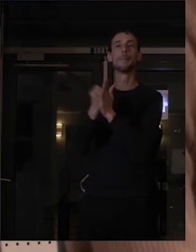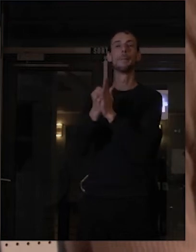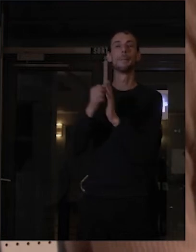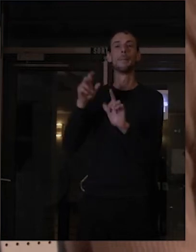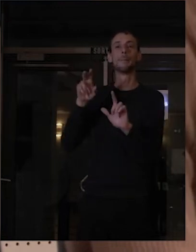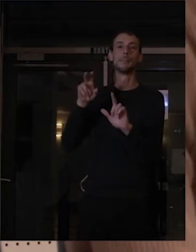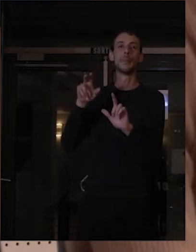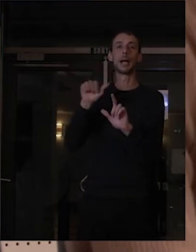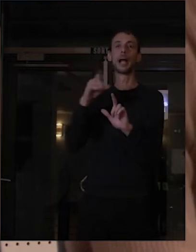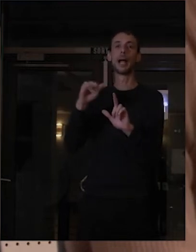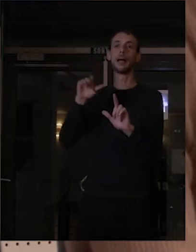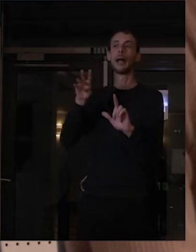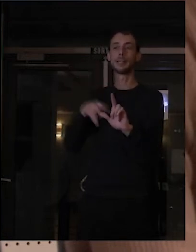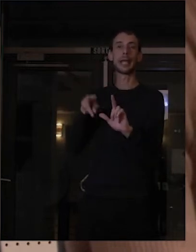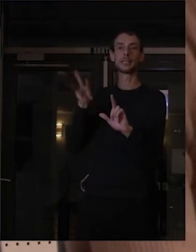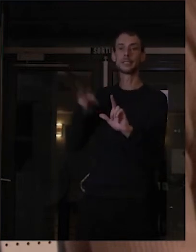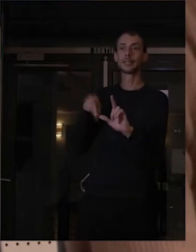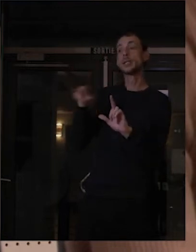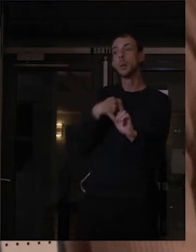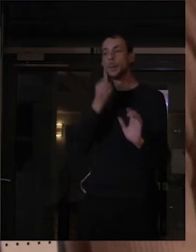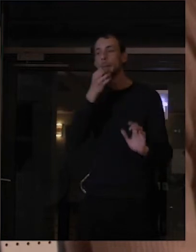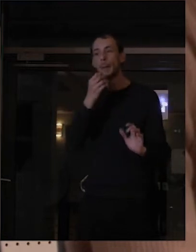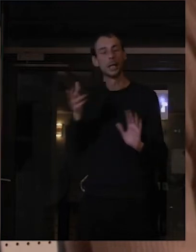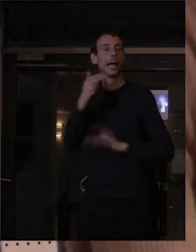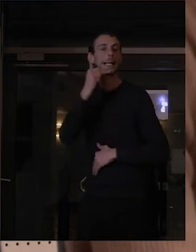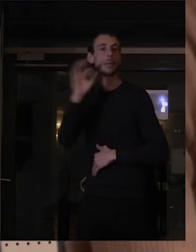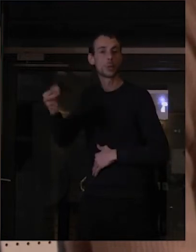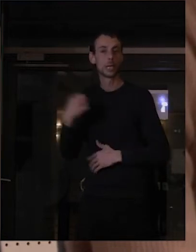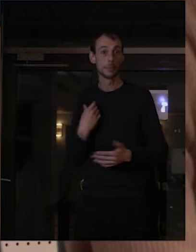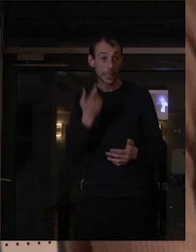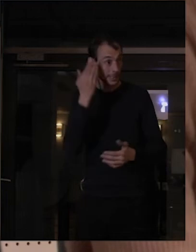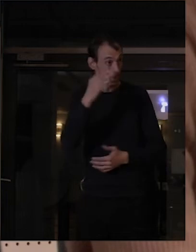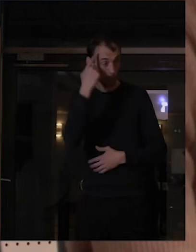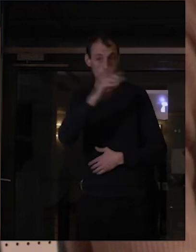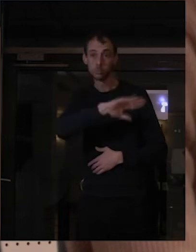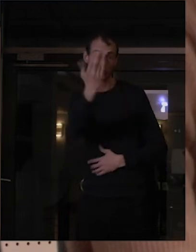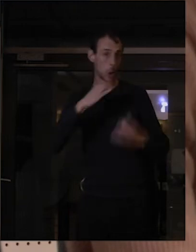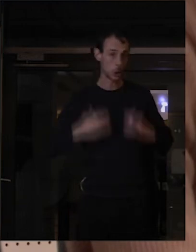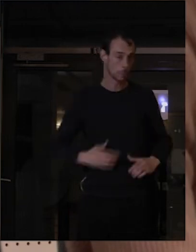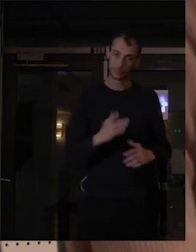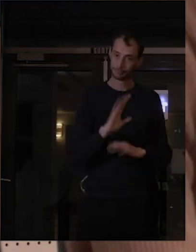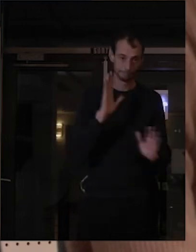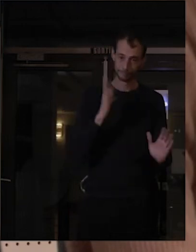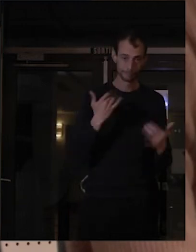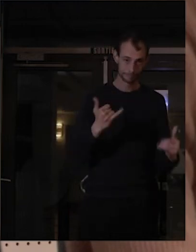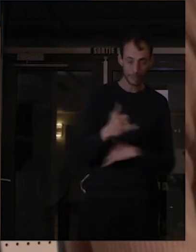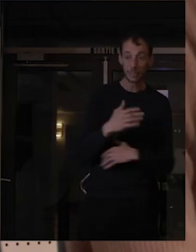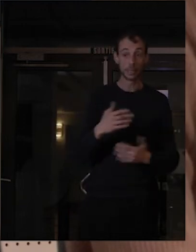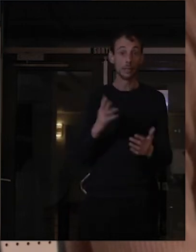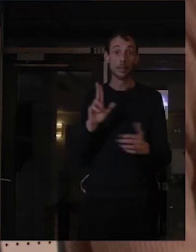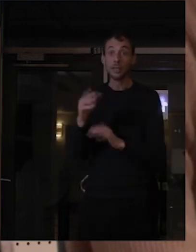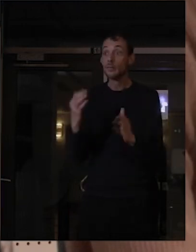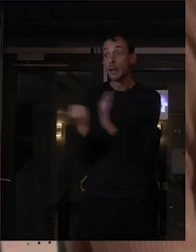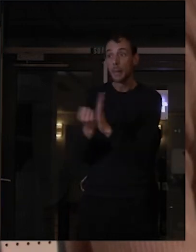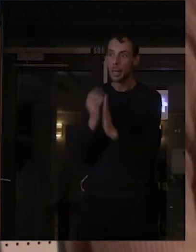donc j'attends de voir comment ça va évoluer. Peut-être qu'il y a des sponsors, ou en tout cas des marques 100% féminines qui vont émerger et qui